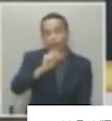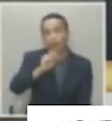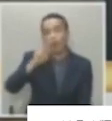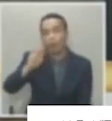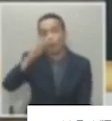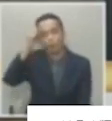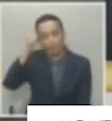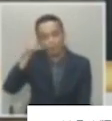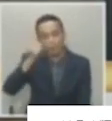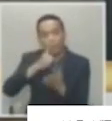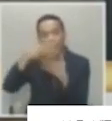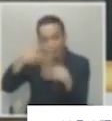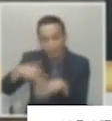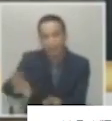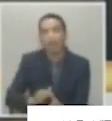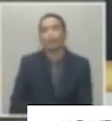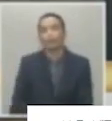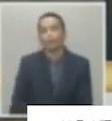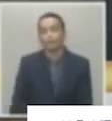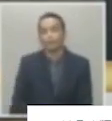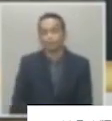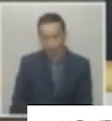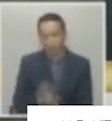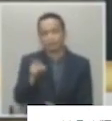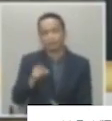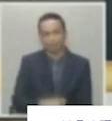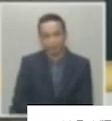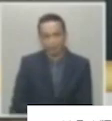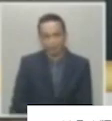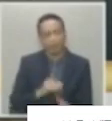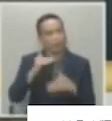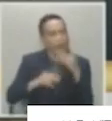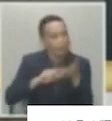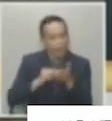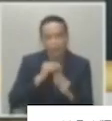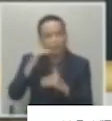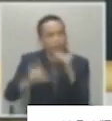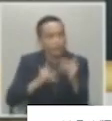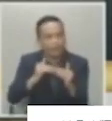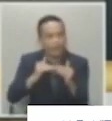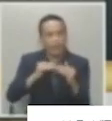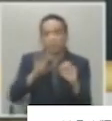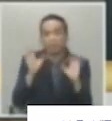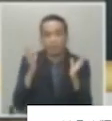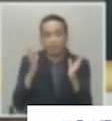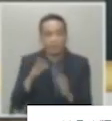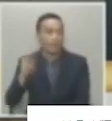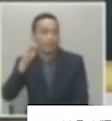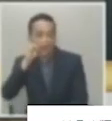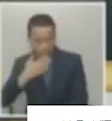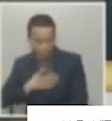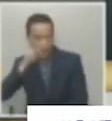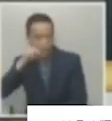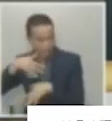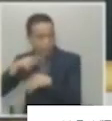นั่นก็หมายความว่าที่โอนไปแล้วเต็มประเทศเนี่ยมันผิดอย่างนี้เนี่ยเท่ากับไม่ต้องพัฒนาเลยใช่ไหมบ้านผมต้องไม่มีน้ำกินใช่ไหมบ้านคุณต้องไม่มีน้